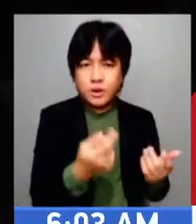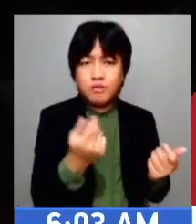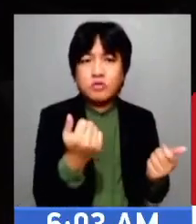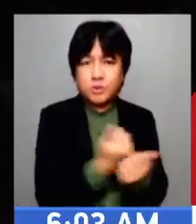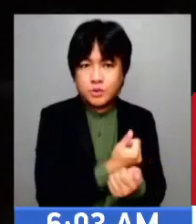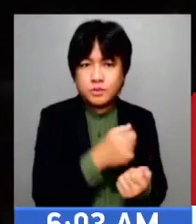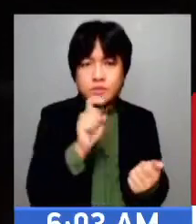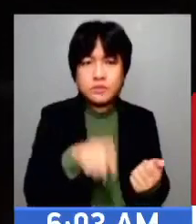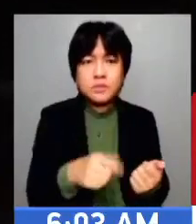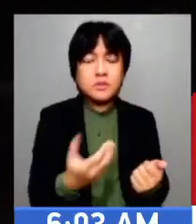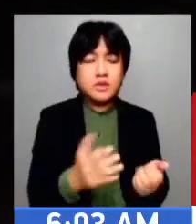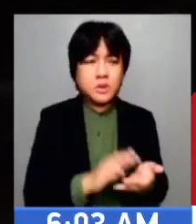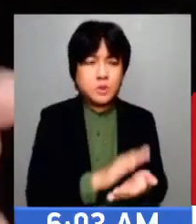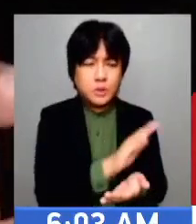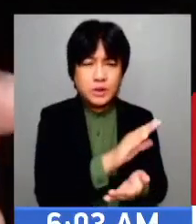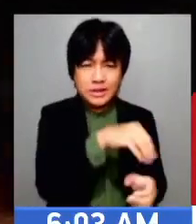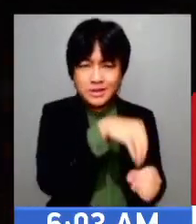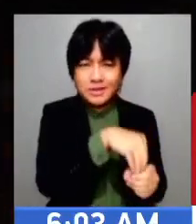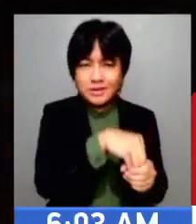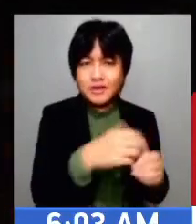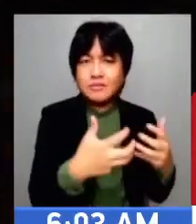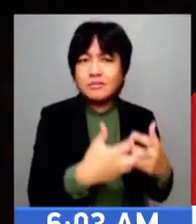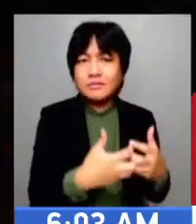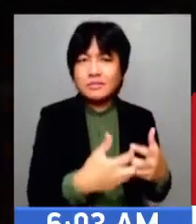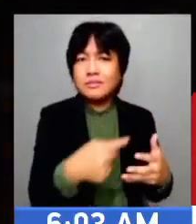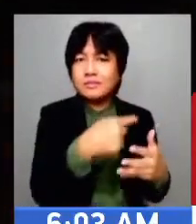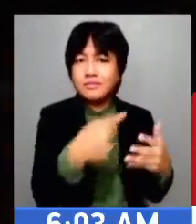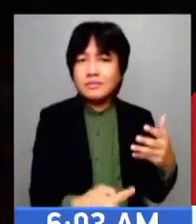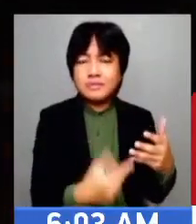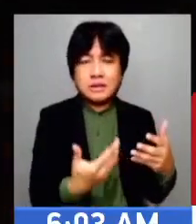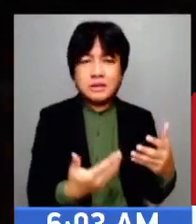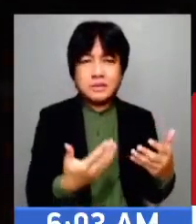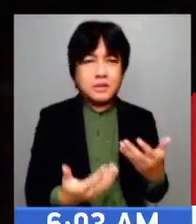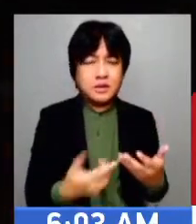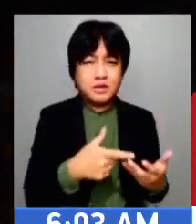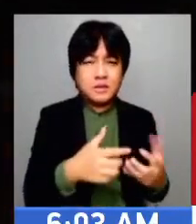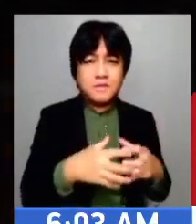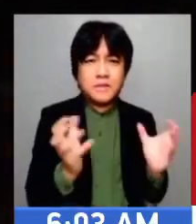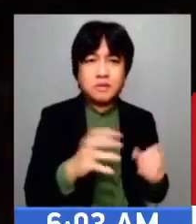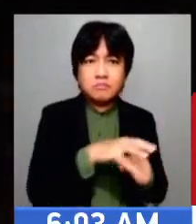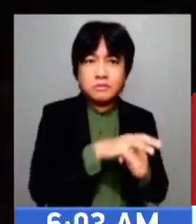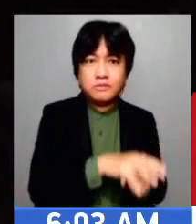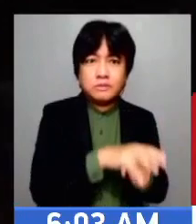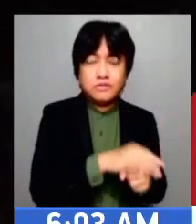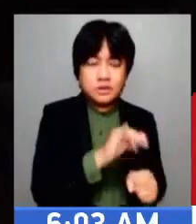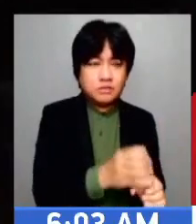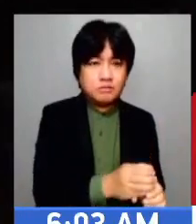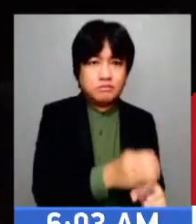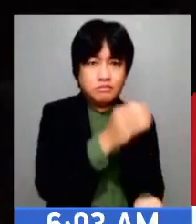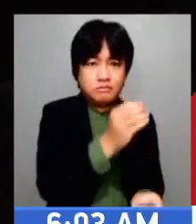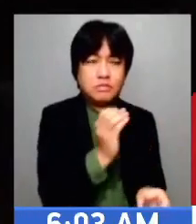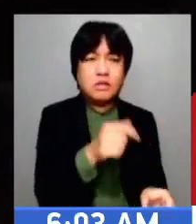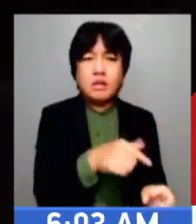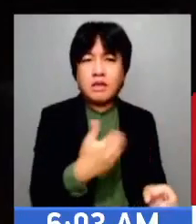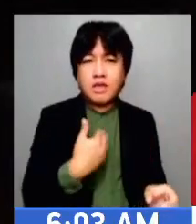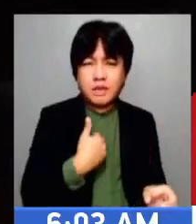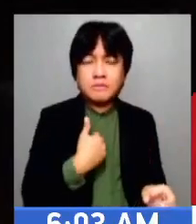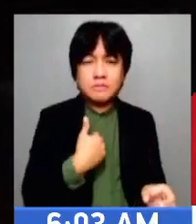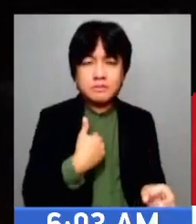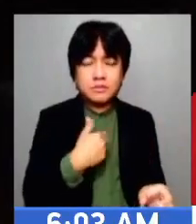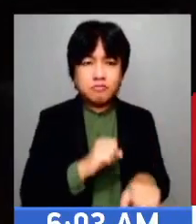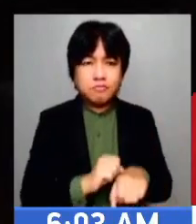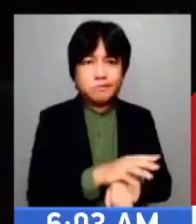Kasi syempre, if there is too much pressure dun sa pipes, merong vibration, and then nagko-corrosive